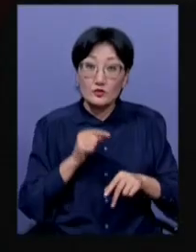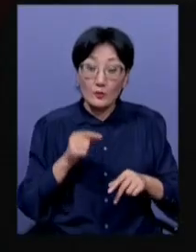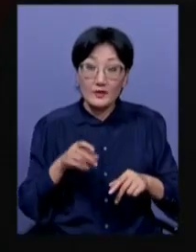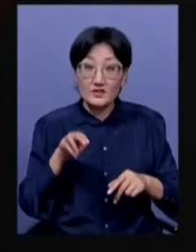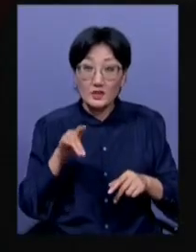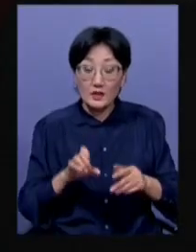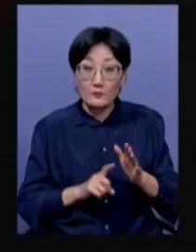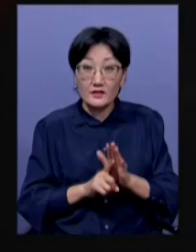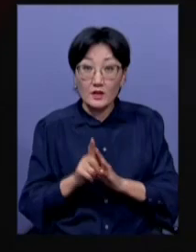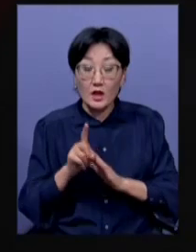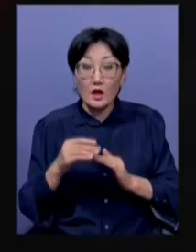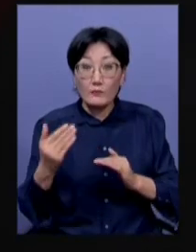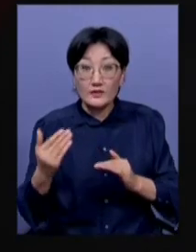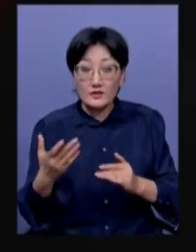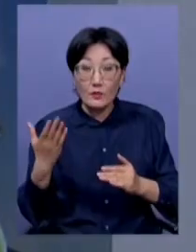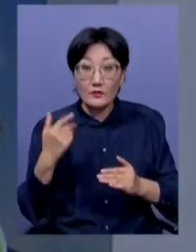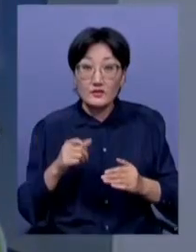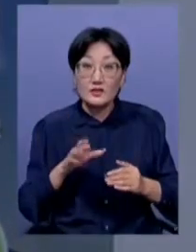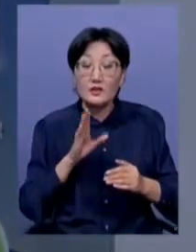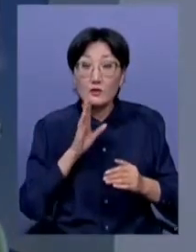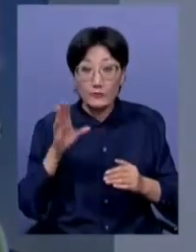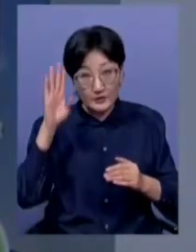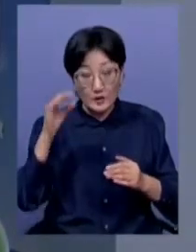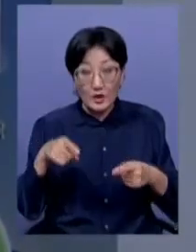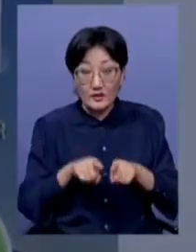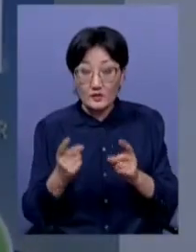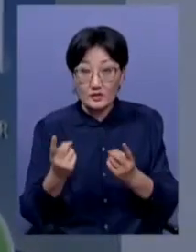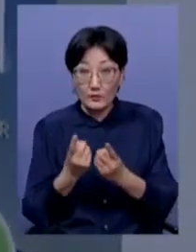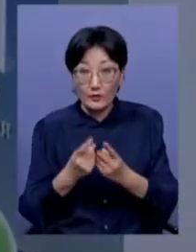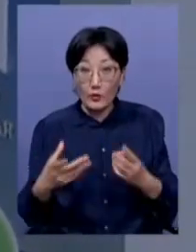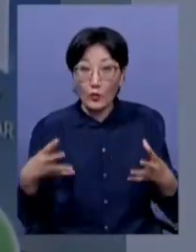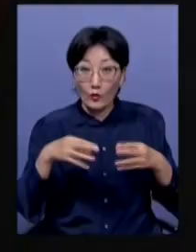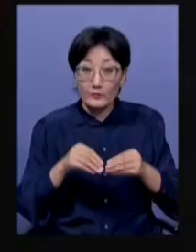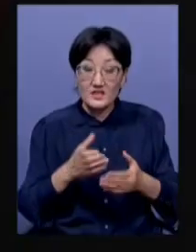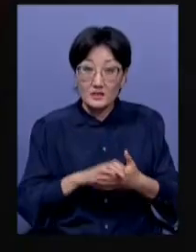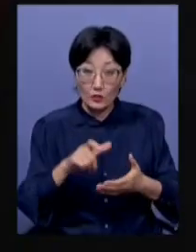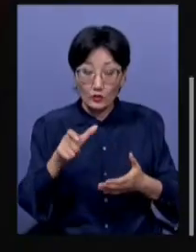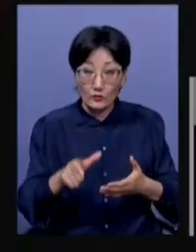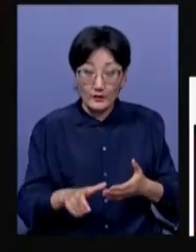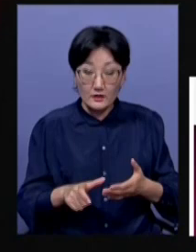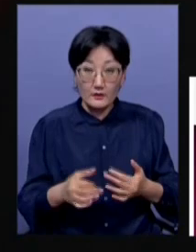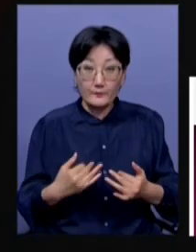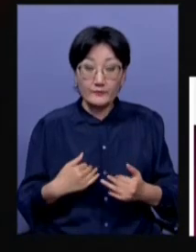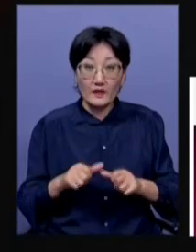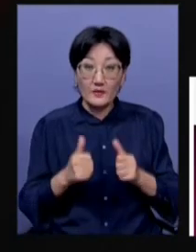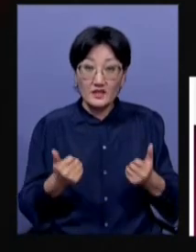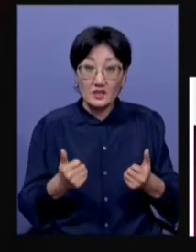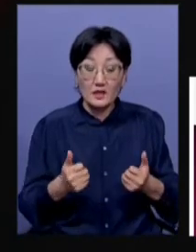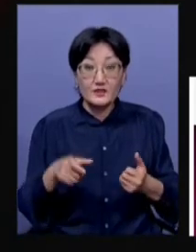Динару началась травля как со стороны бывшего ухажера, так и со стороны одноклассников и общих знакомых. Я рассталась с